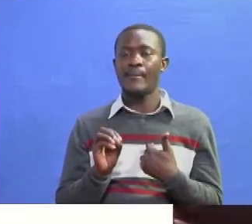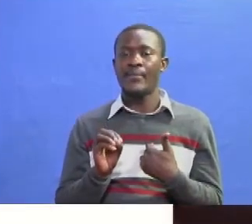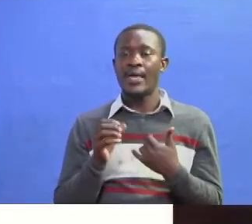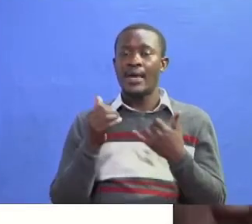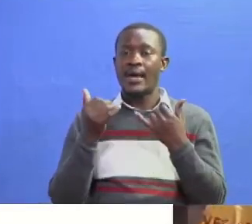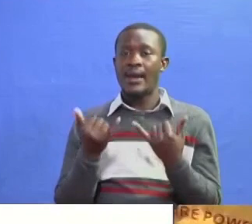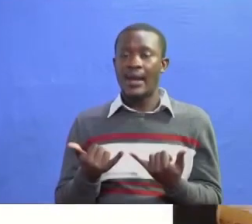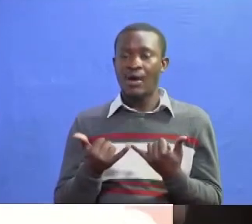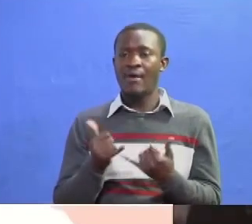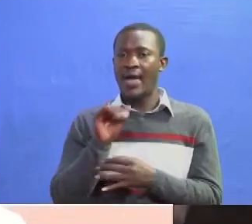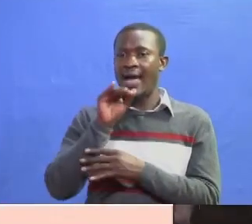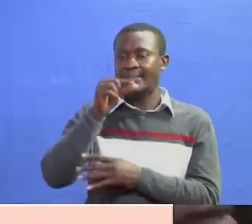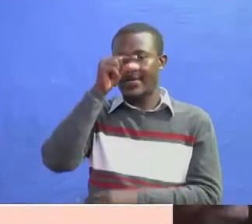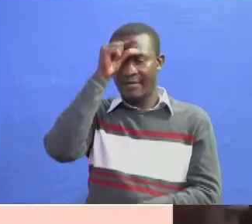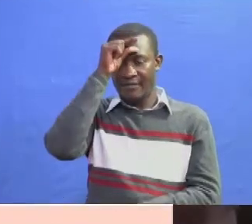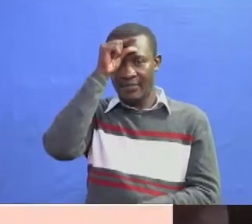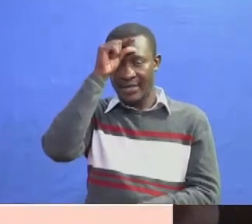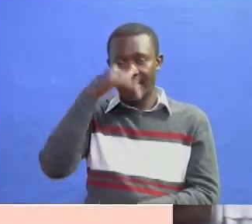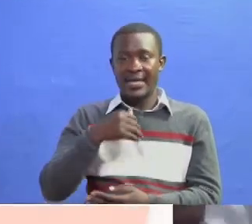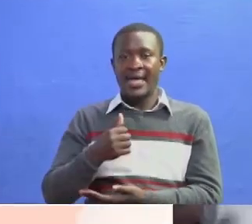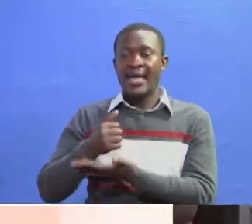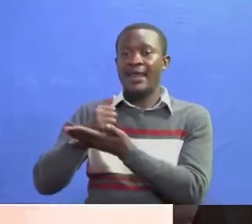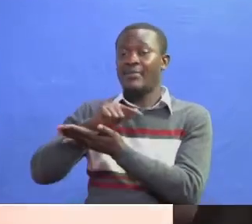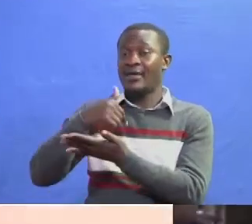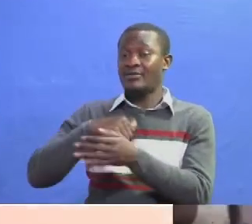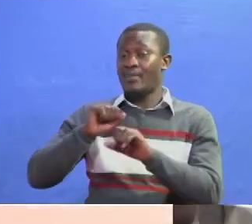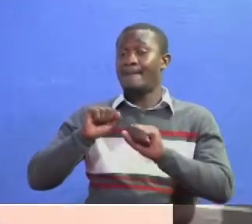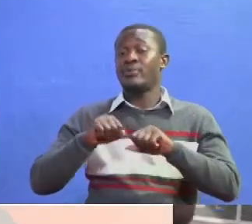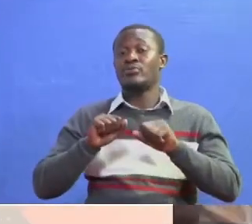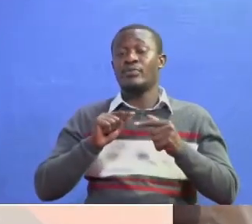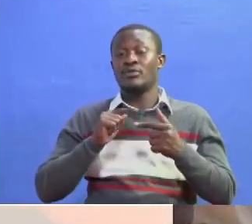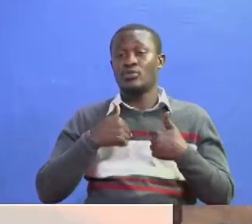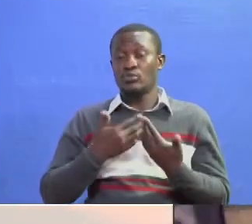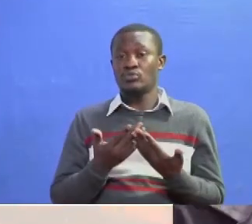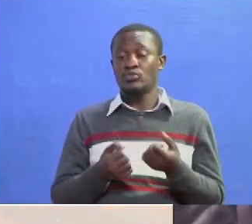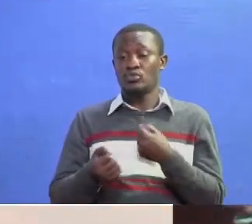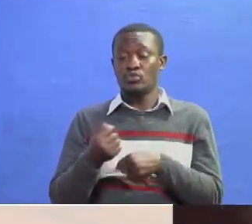Sasa naweza omba serikali itusaidie iwezavyo kushughulika ndio turudisha kazi zetu